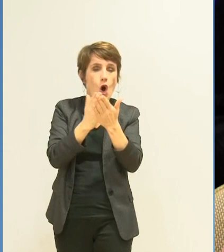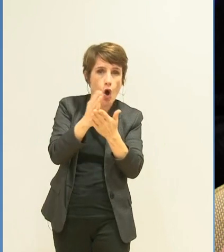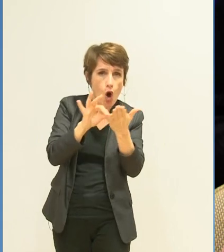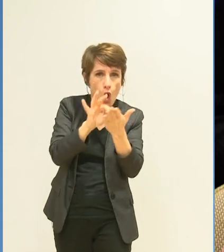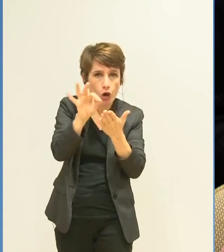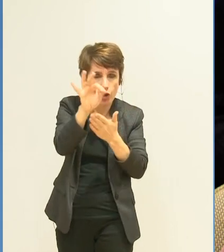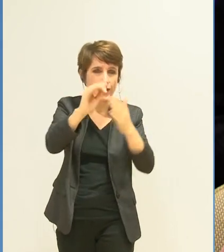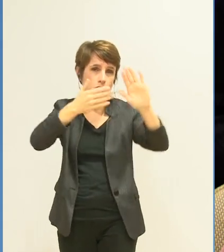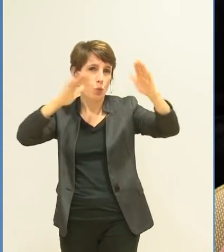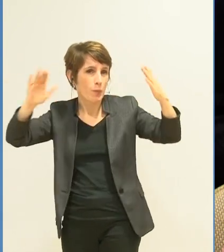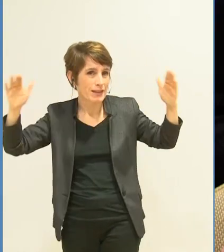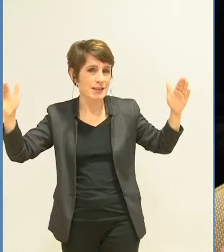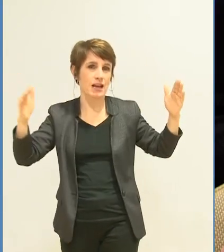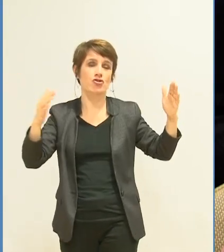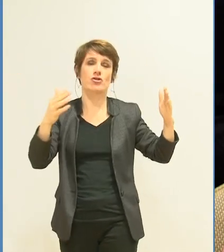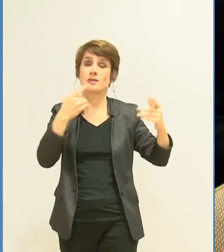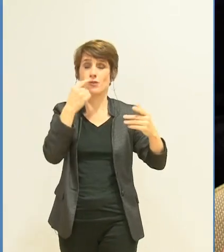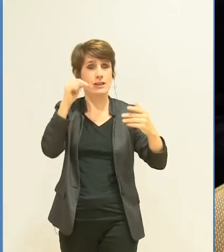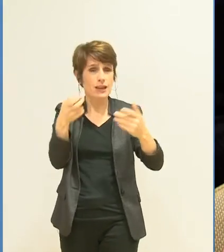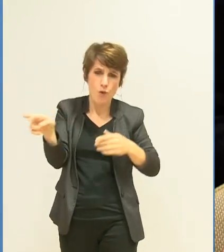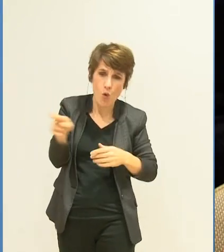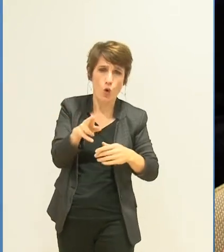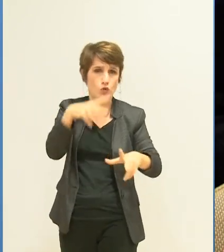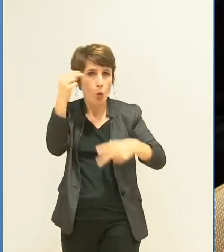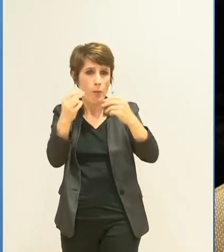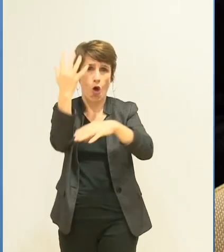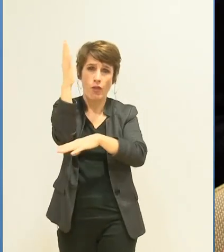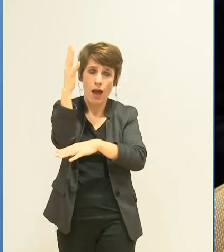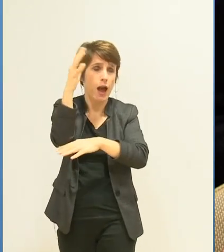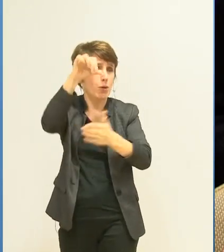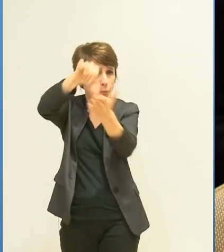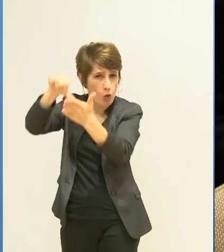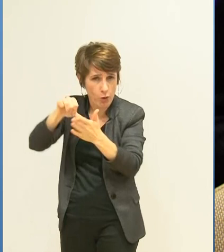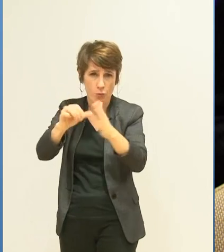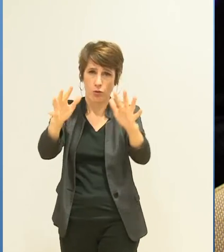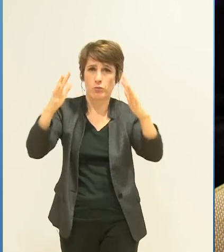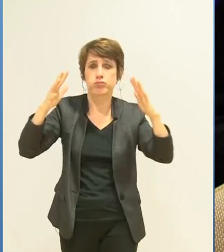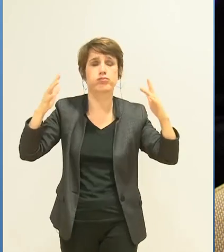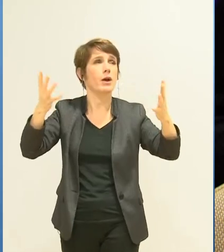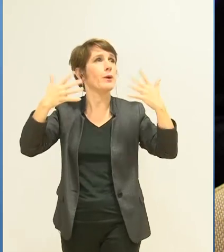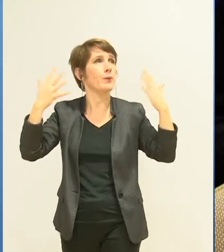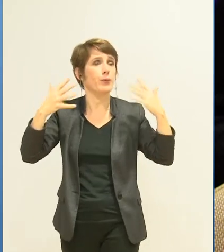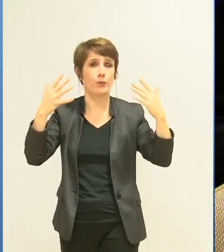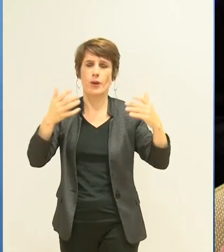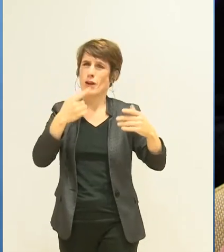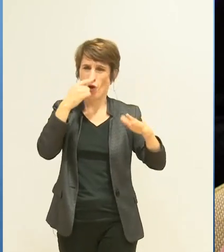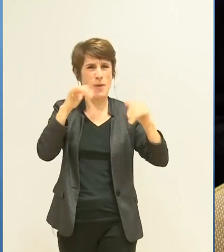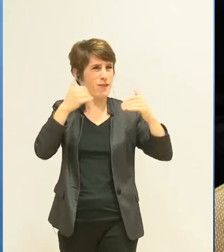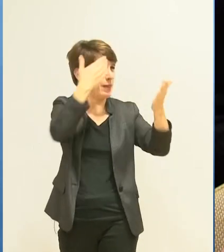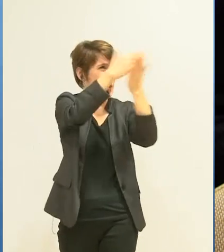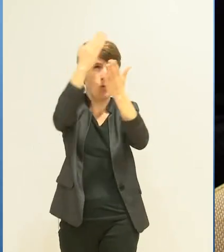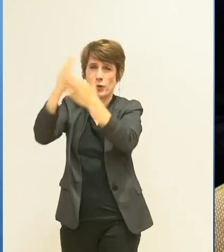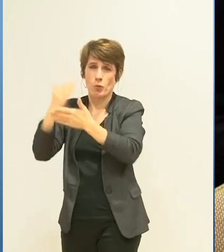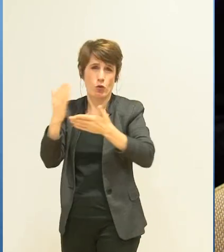réintroduire la nature en ville et qui vise à réduire l'urbanisation excessive avec une priorité au renouvellement urbain et